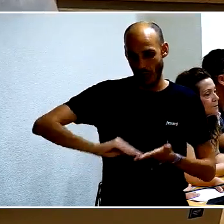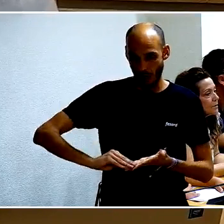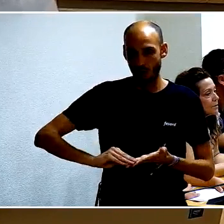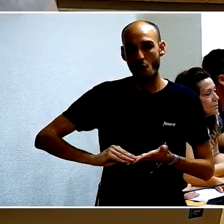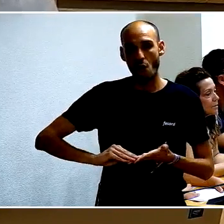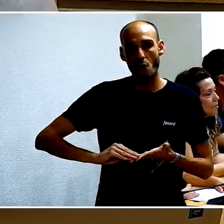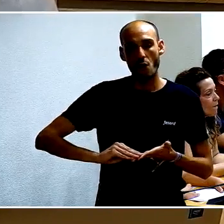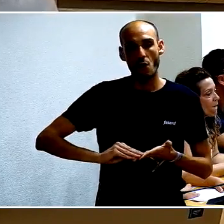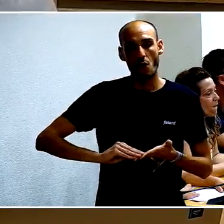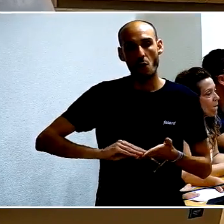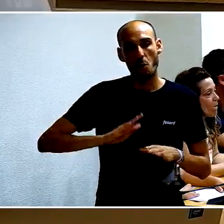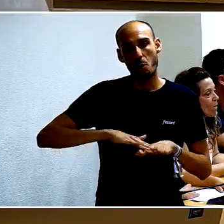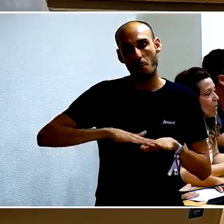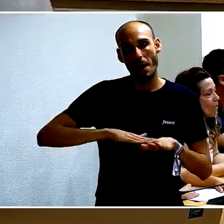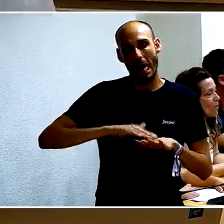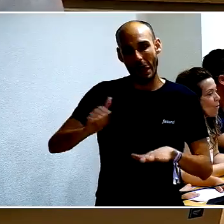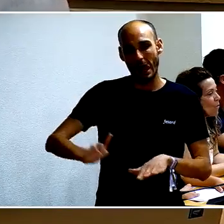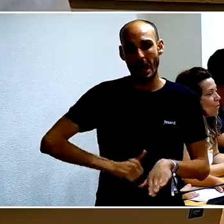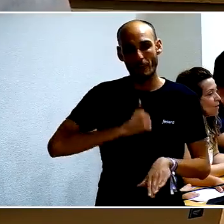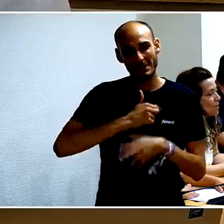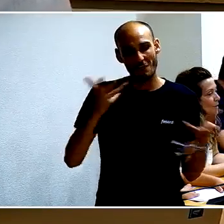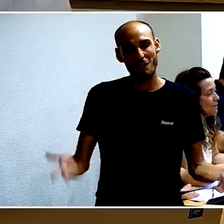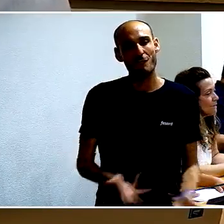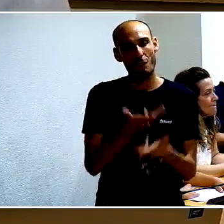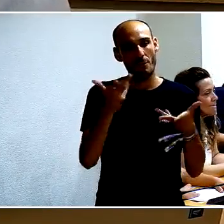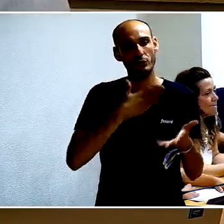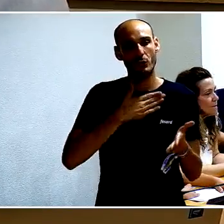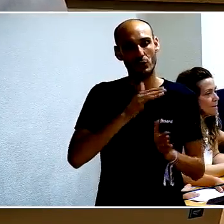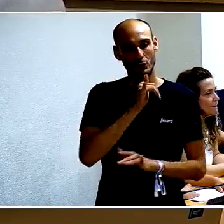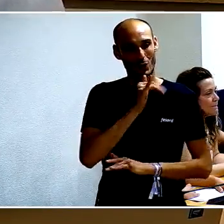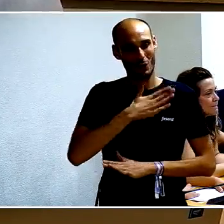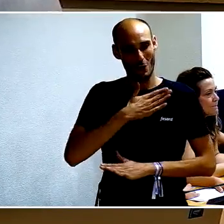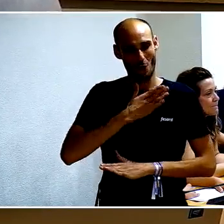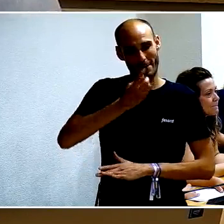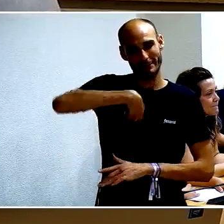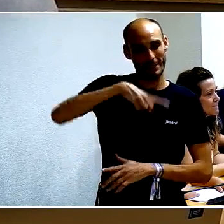d'aquest premi en el foment del nostre idioma entre els artistes. Enguany passarà de 300 a